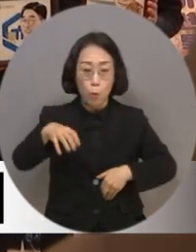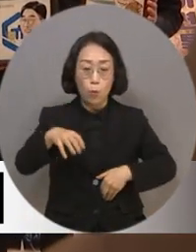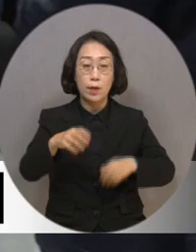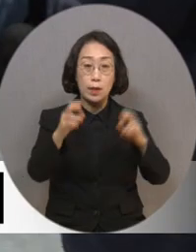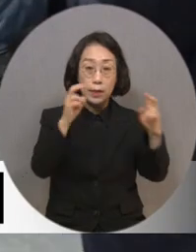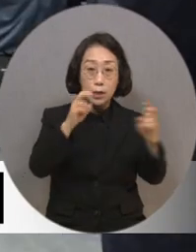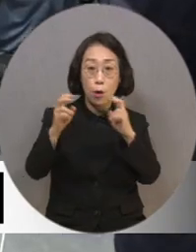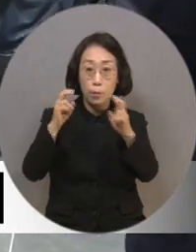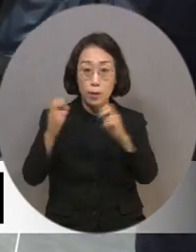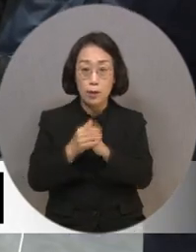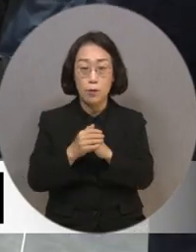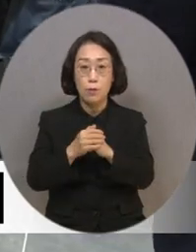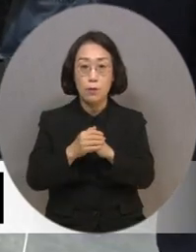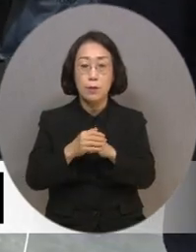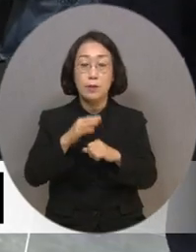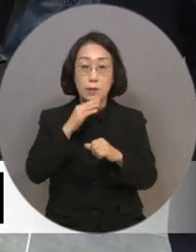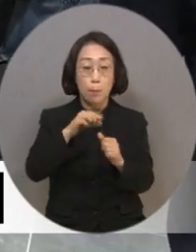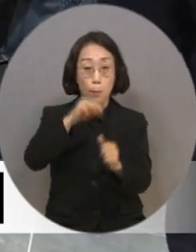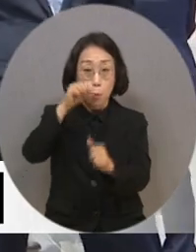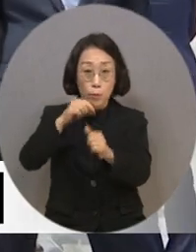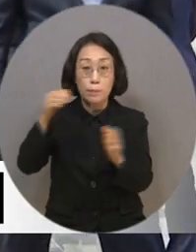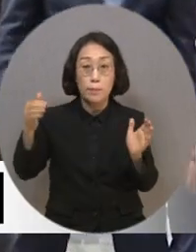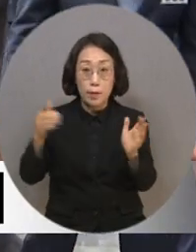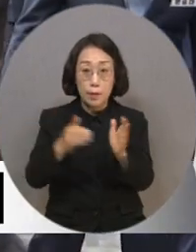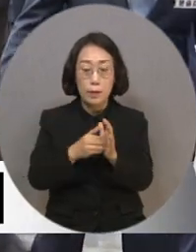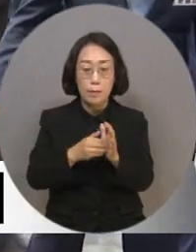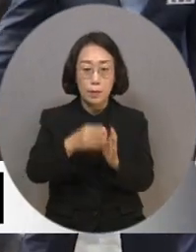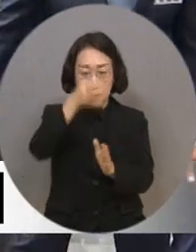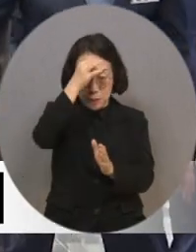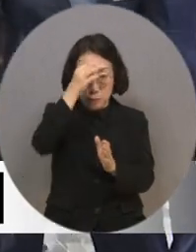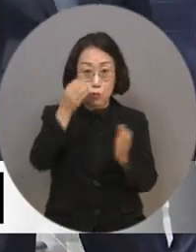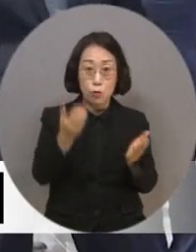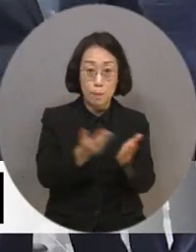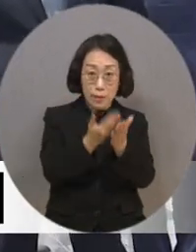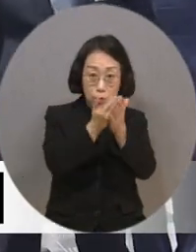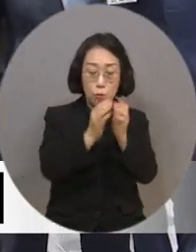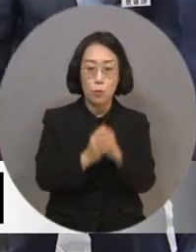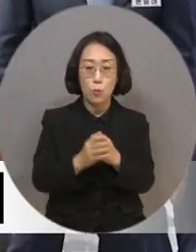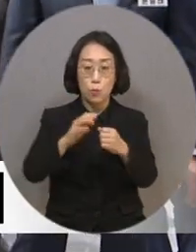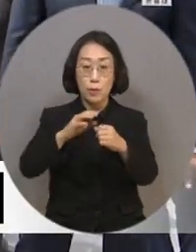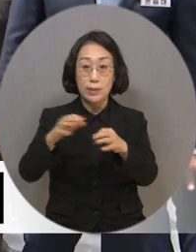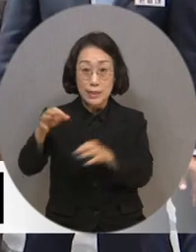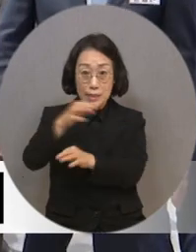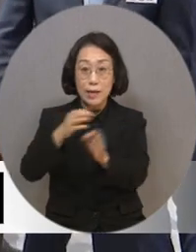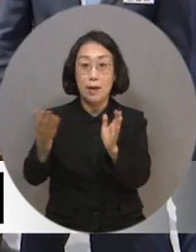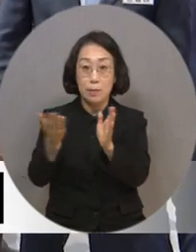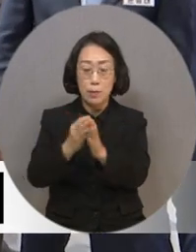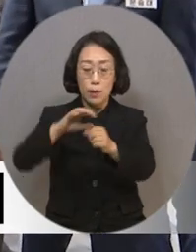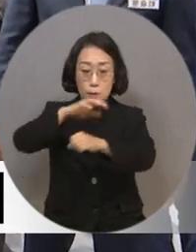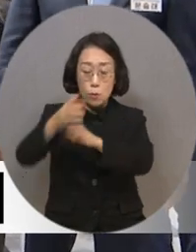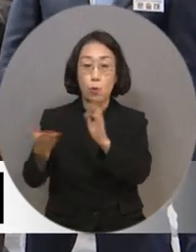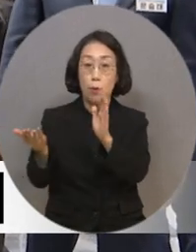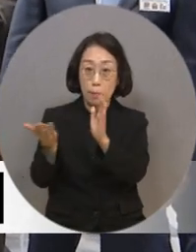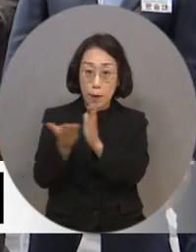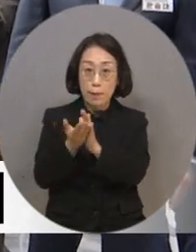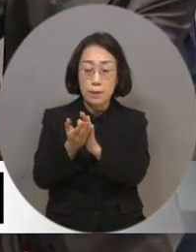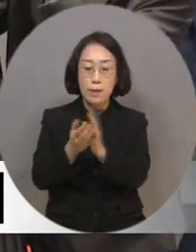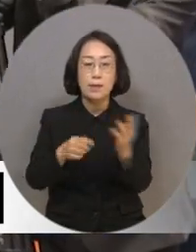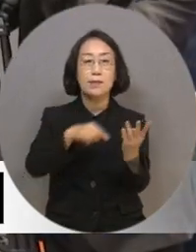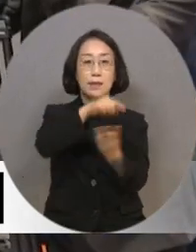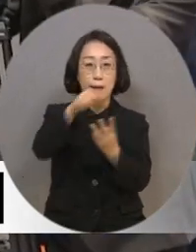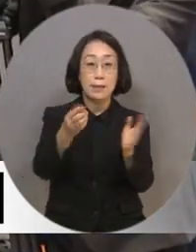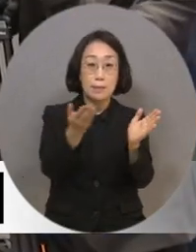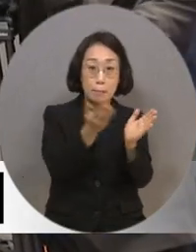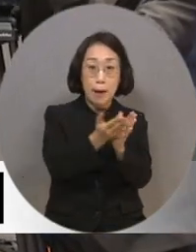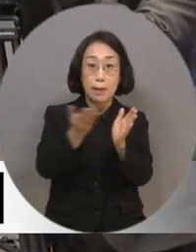대상으로 강소지역기업을 모집하고 기술혁신형, 시장주도형, 글로컬 특화형 세 가지